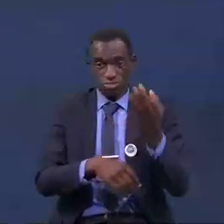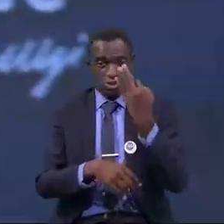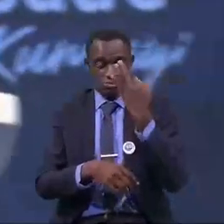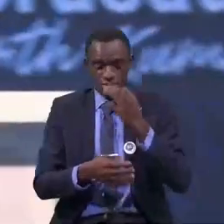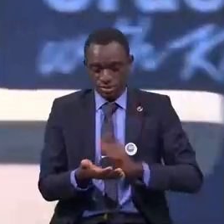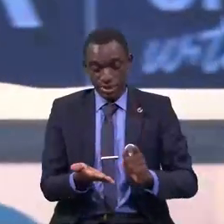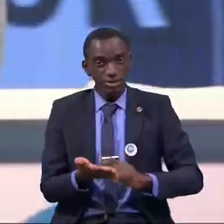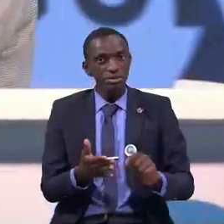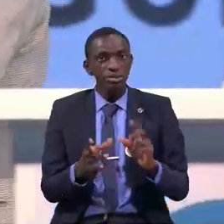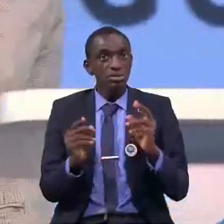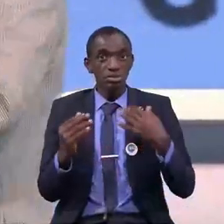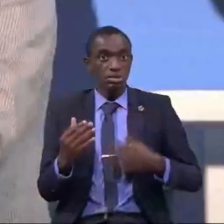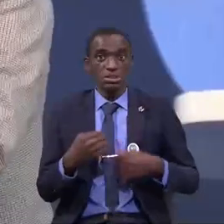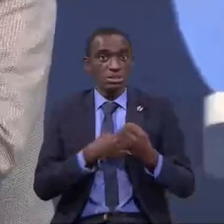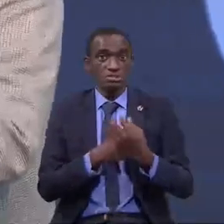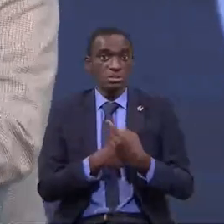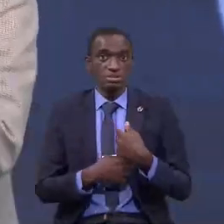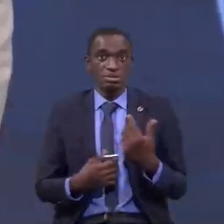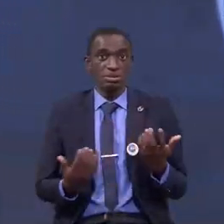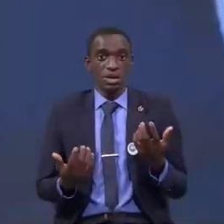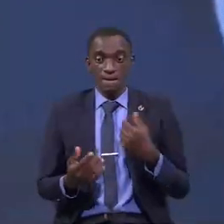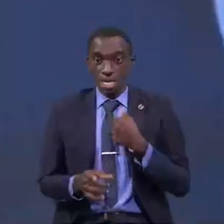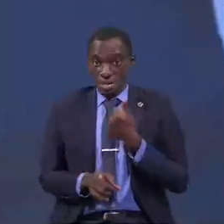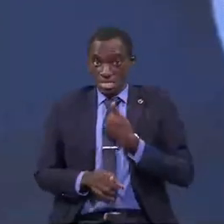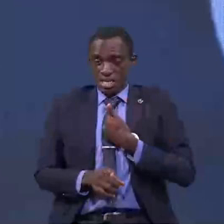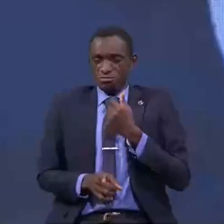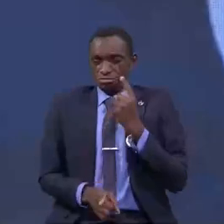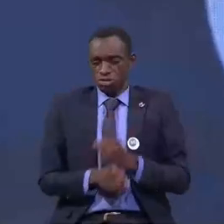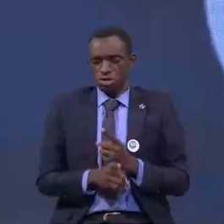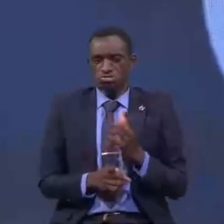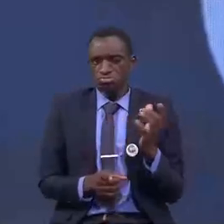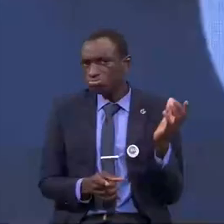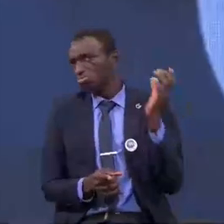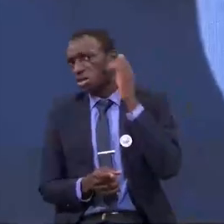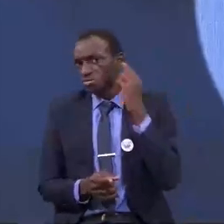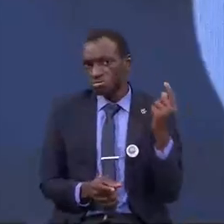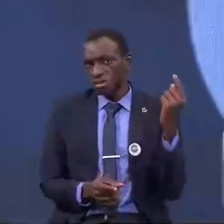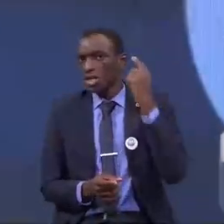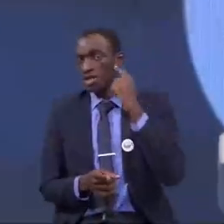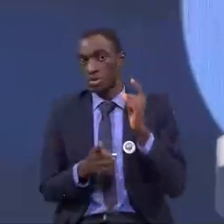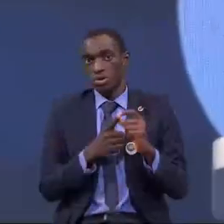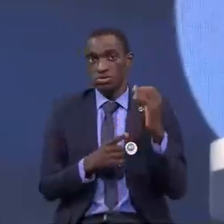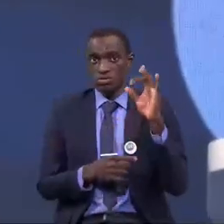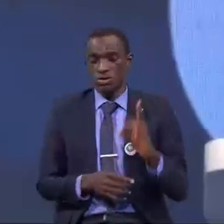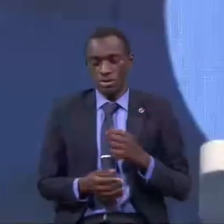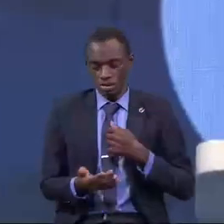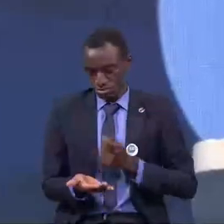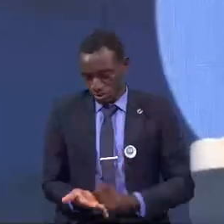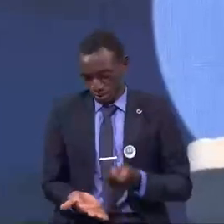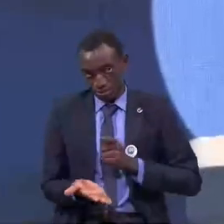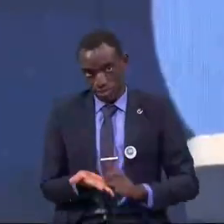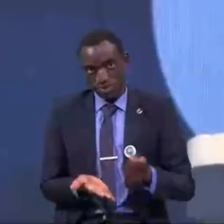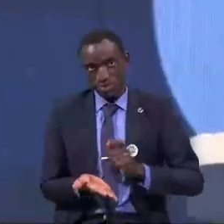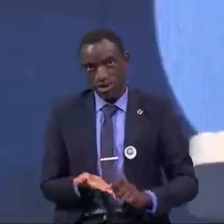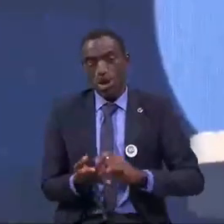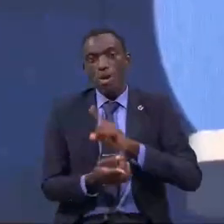notes. Et quand on prêche, j'ouvrais ma Bible et j'écrivais ce que je pouvais écrire. Et quand je